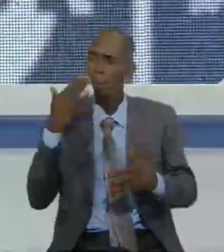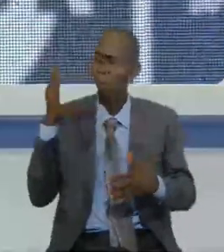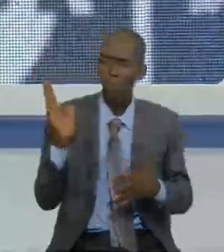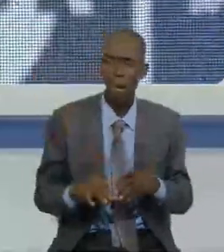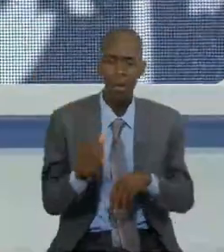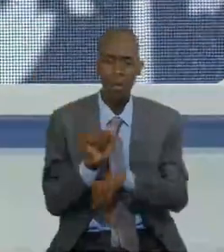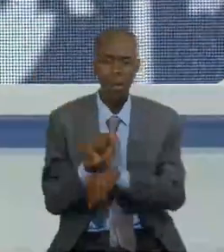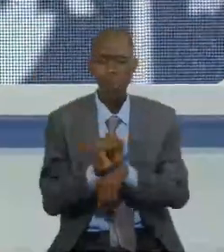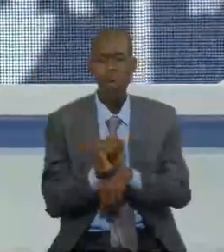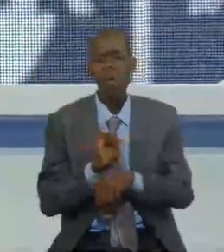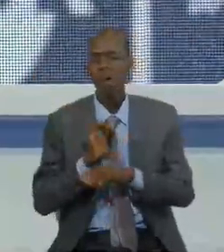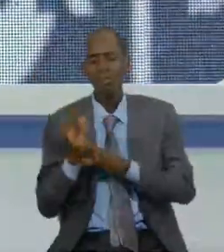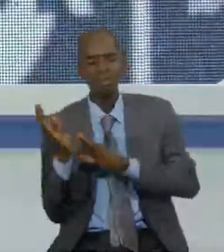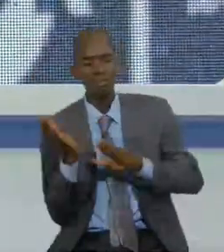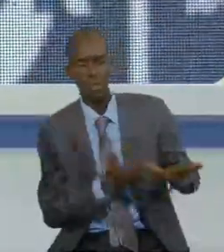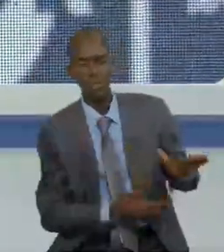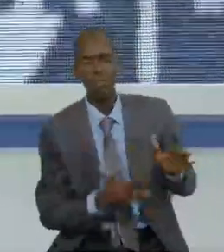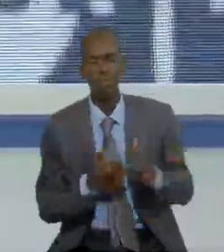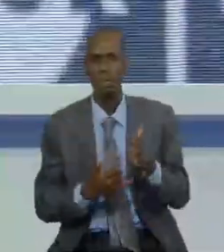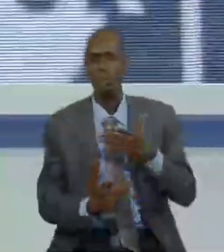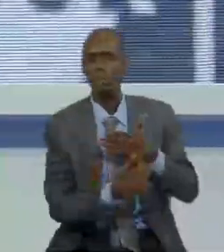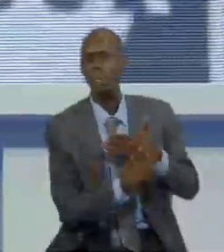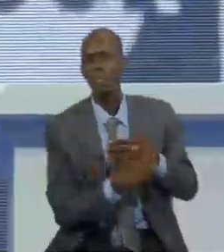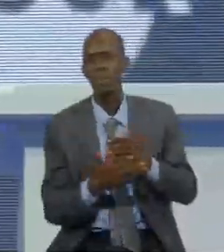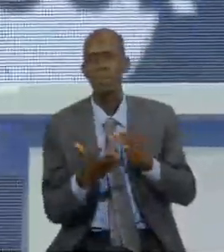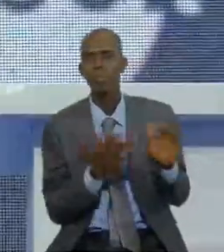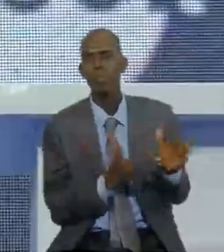toutes mes mauvaises oeuvres derrière